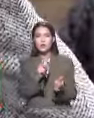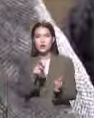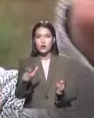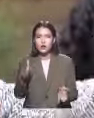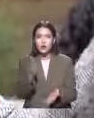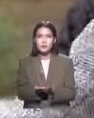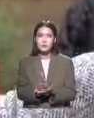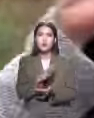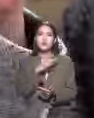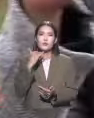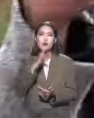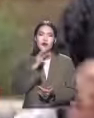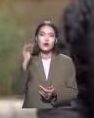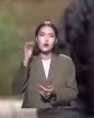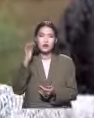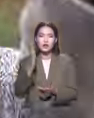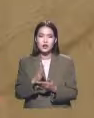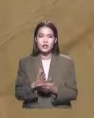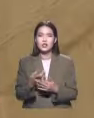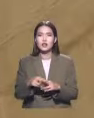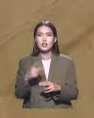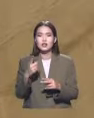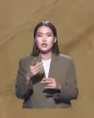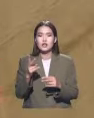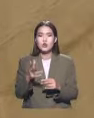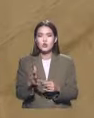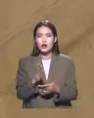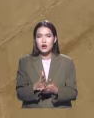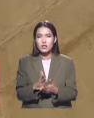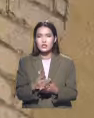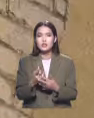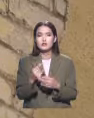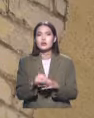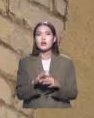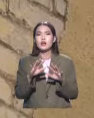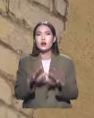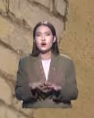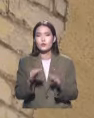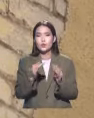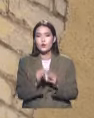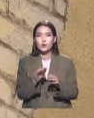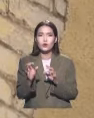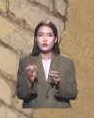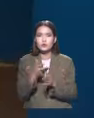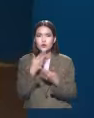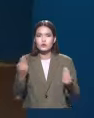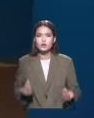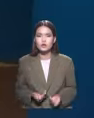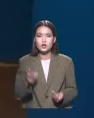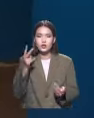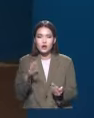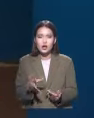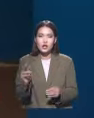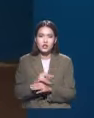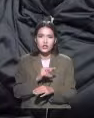қаншама аналар бар, осы жерде жалғыз басты аналар бар. Ал балкондар құлайын деп тұр. Үйдің сырты түтін болғанмен тұрғындар пәтерлерін жөндеп, лаждап өмір